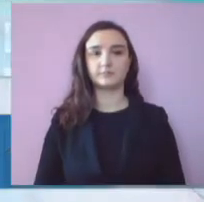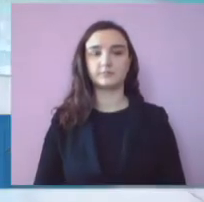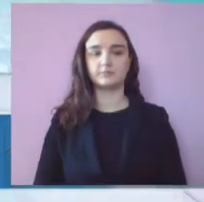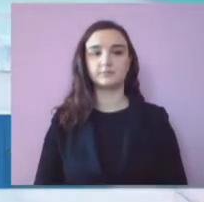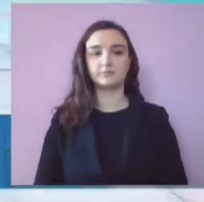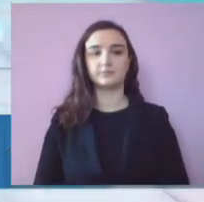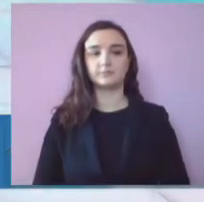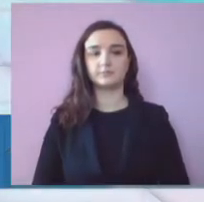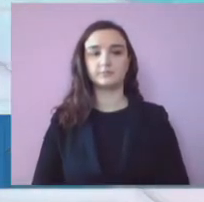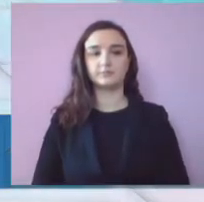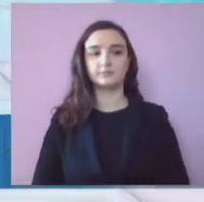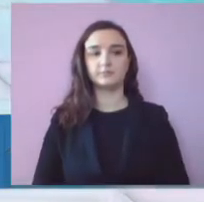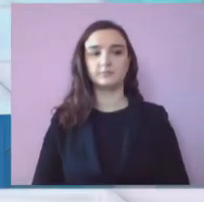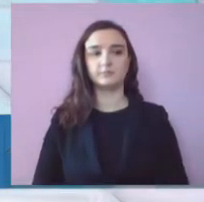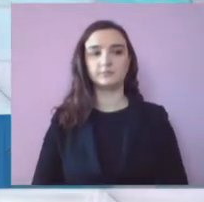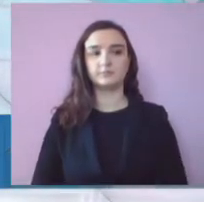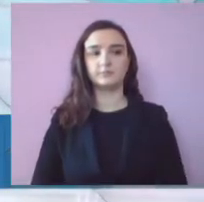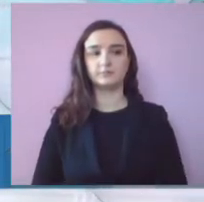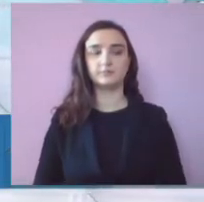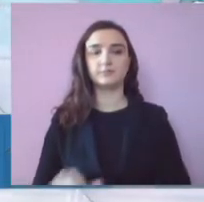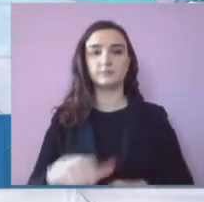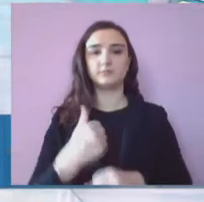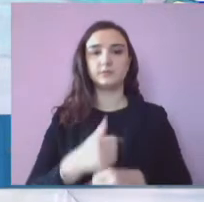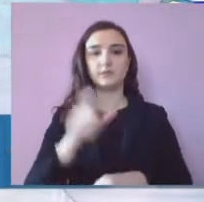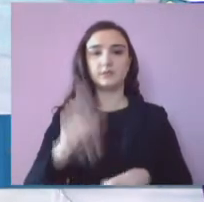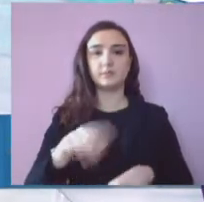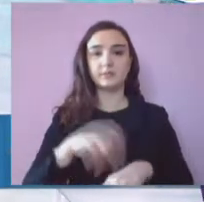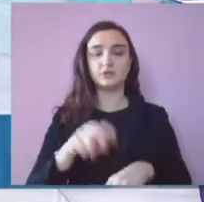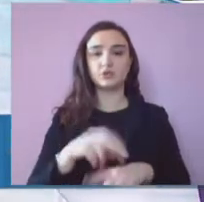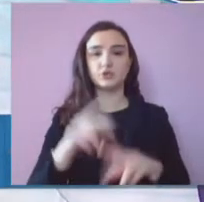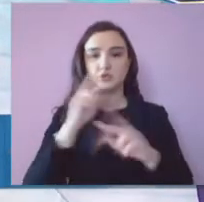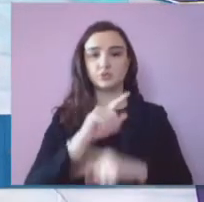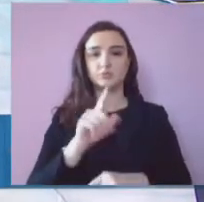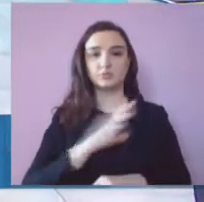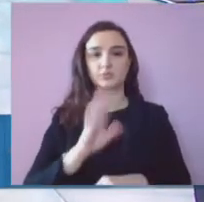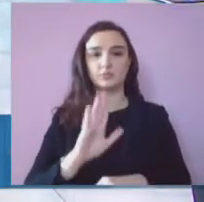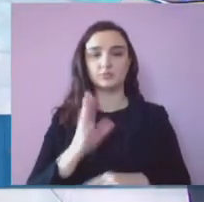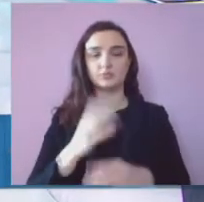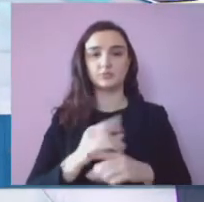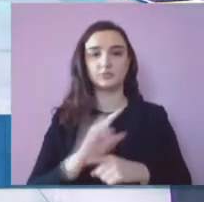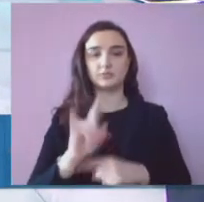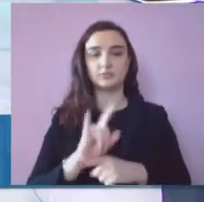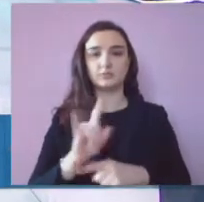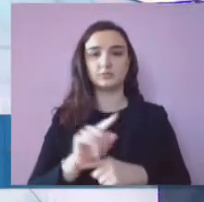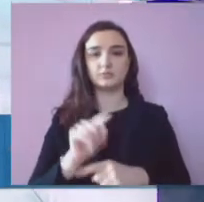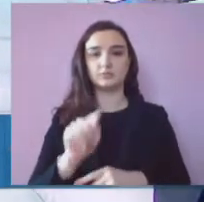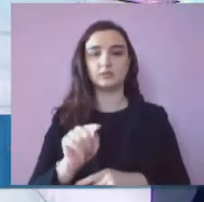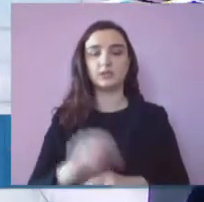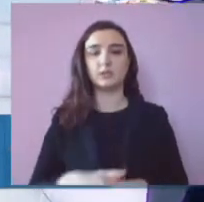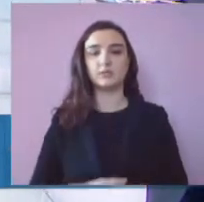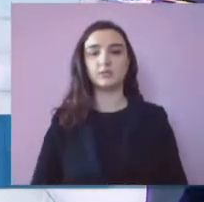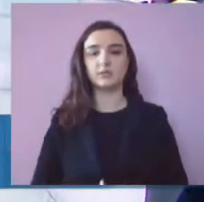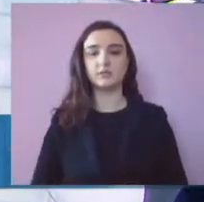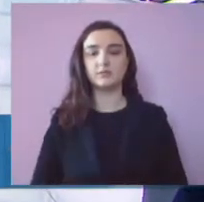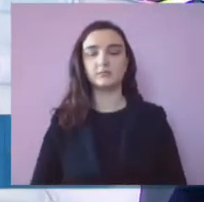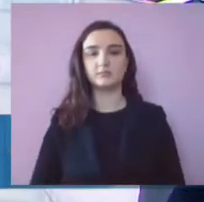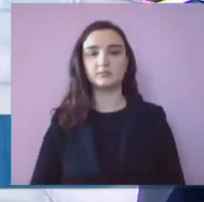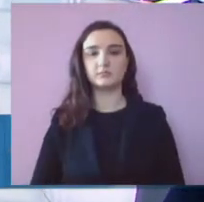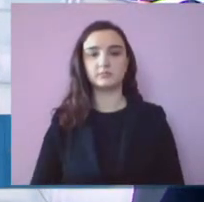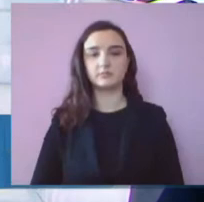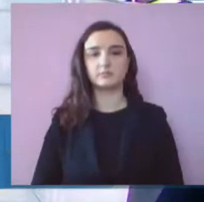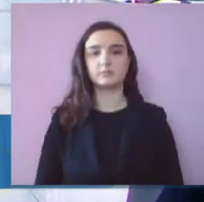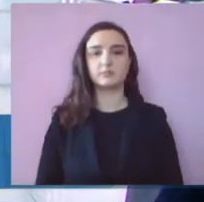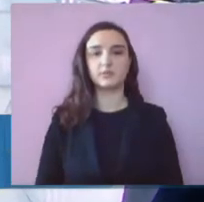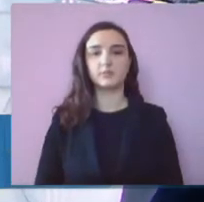რომ პაციენტს არ მოუვიდეს შეცნობა და ხელოვნურად თვითონ ან არ შეამცირო დოზა, ან საერთოდ არ შეწყვიტოს მკურნალობა. სხვა შორის